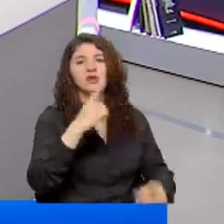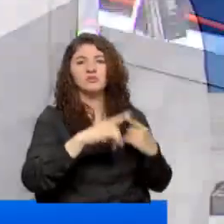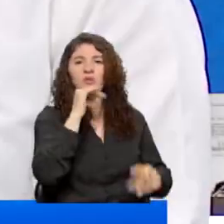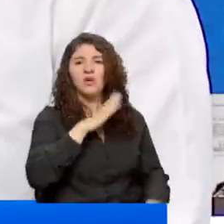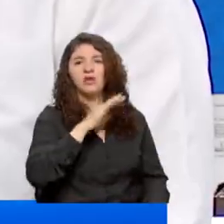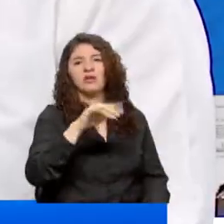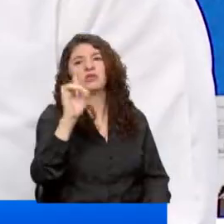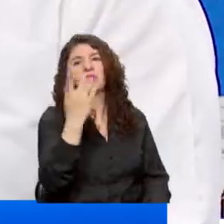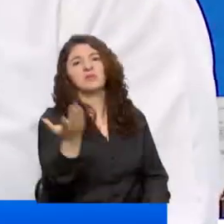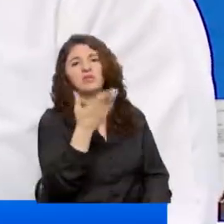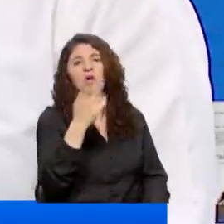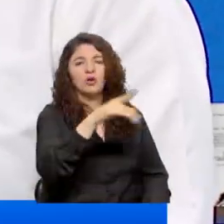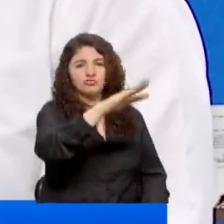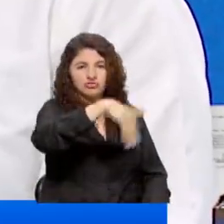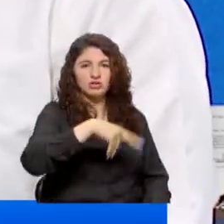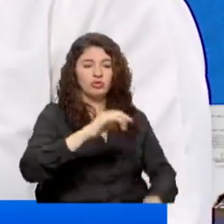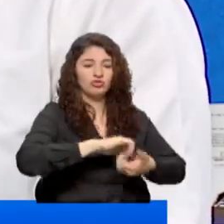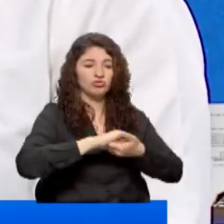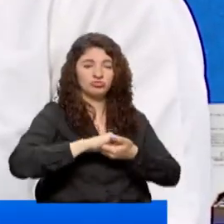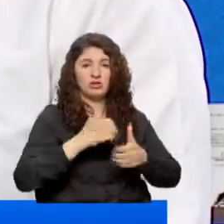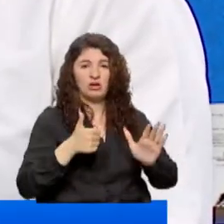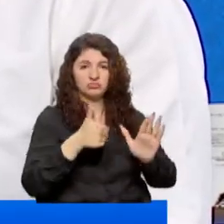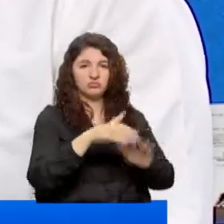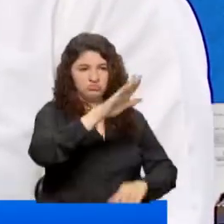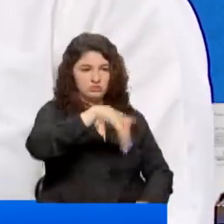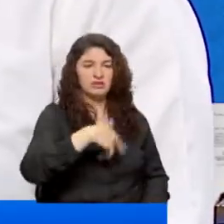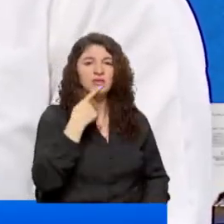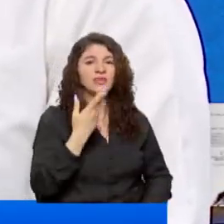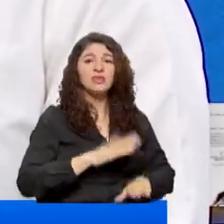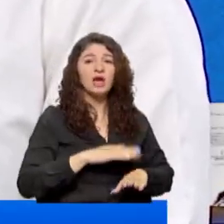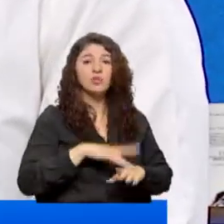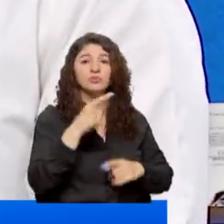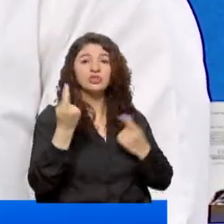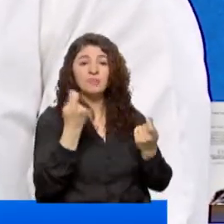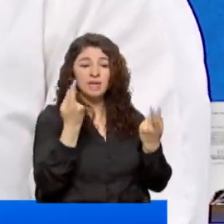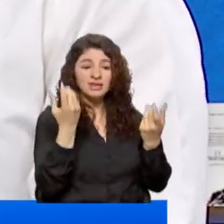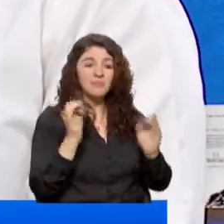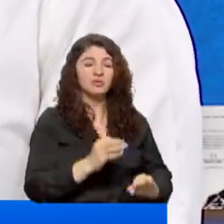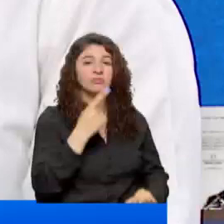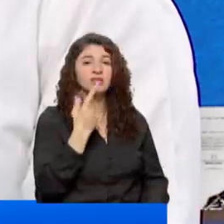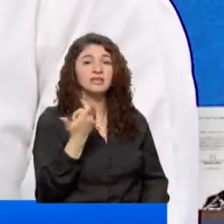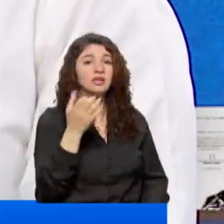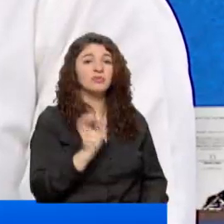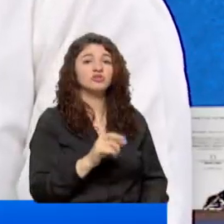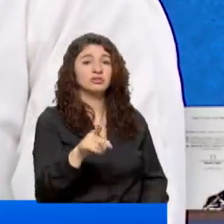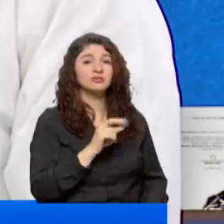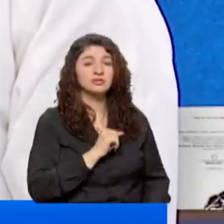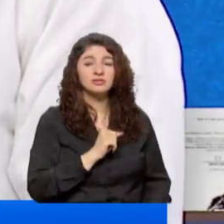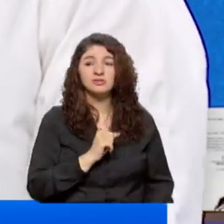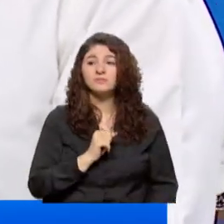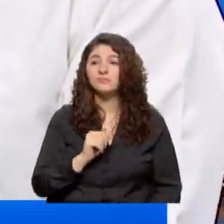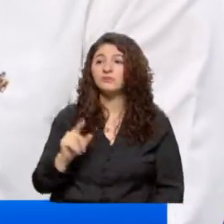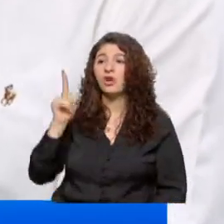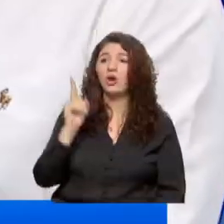Kılıçdaroğlu geldi iktidara o karda ve dostlarıyla Ne yapacağız bu işi bir yerden başlayalım deseler nereden başlarsınız